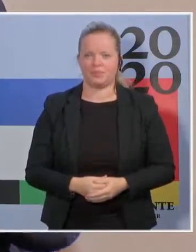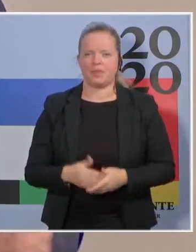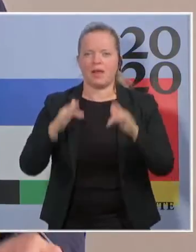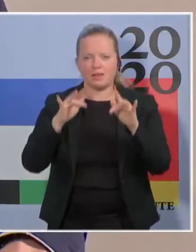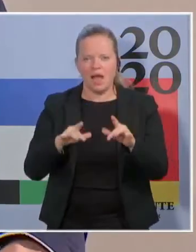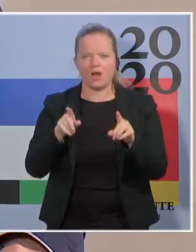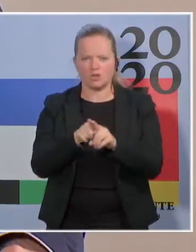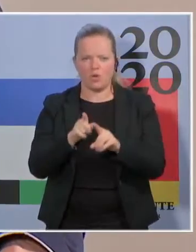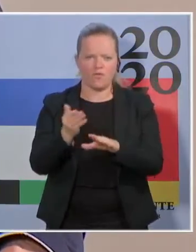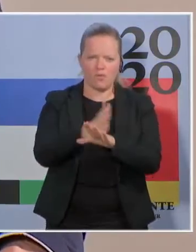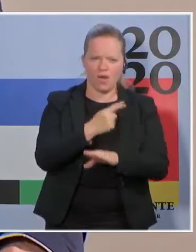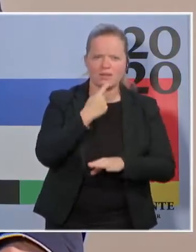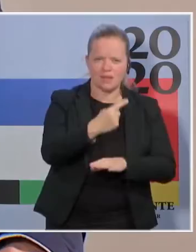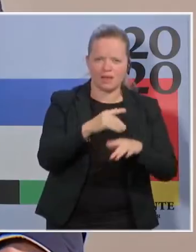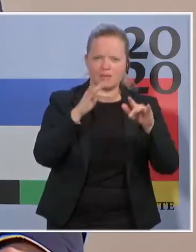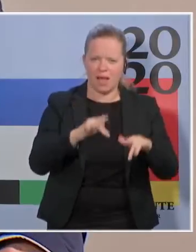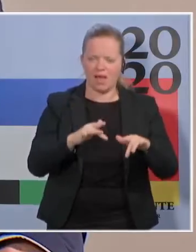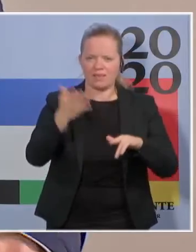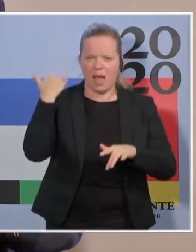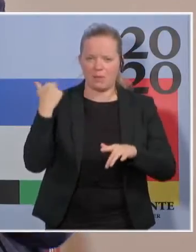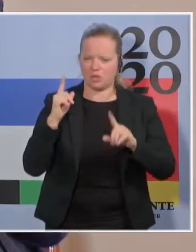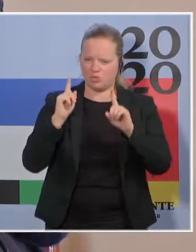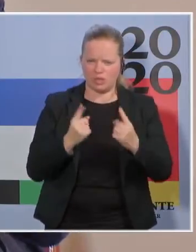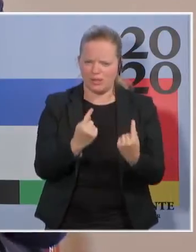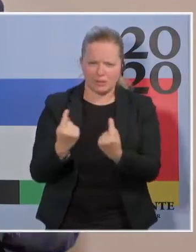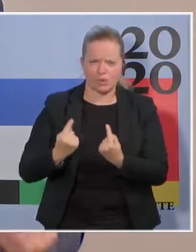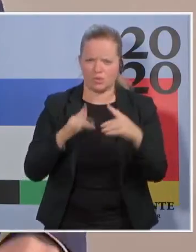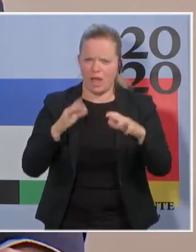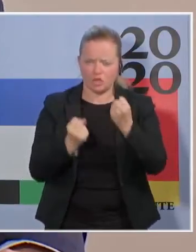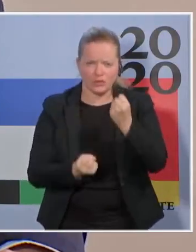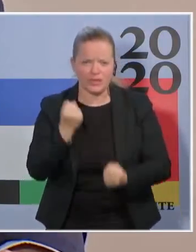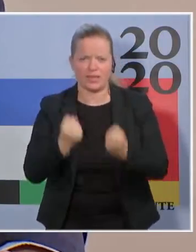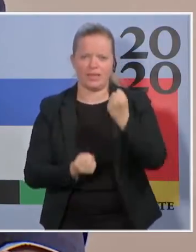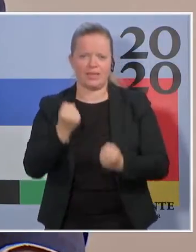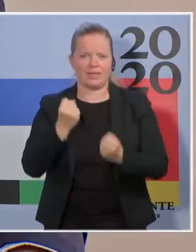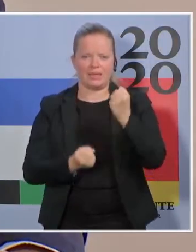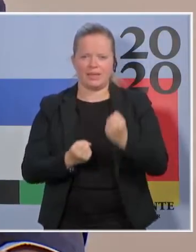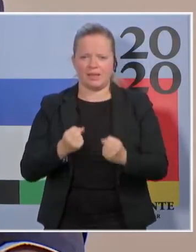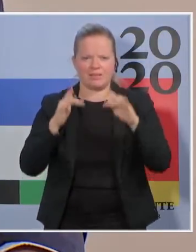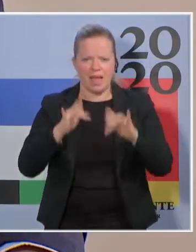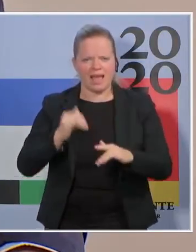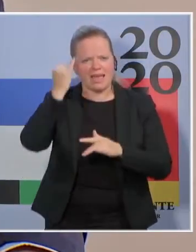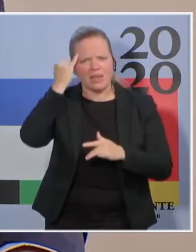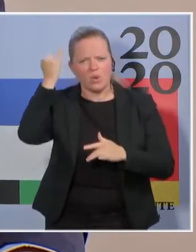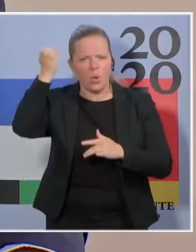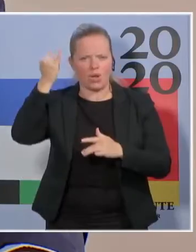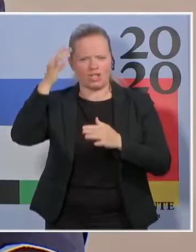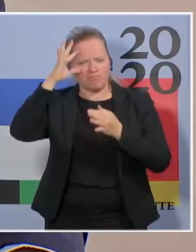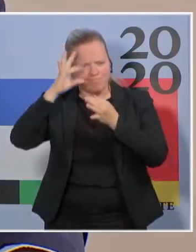wie unglaublich schwer das damals war angesichts der damaligen Zustände, angesichts der tiefen ideologischen Verankerung